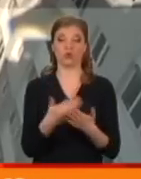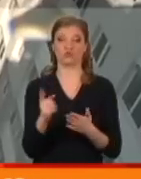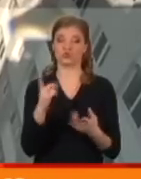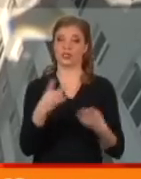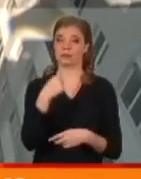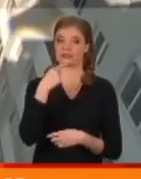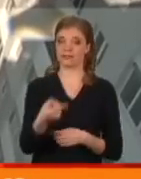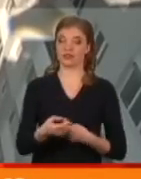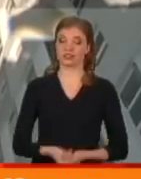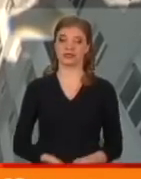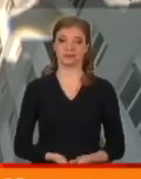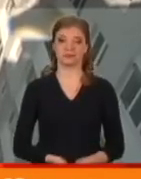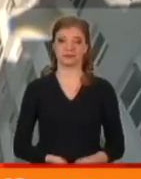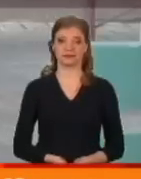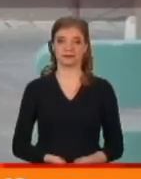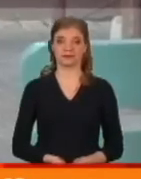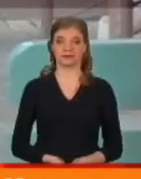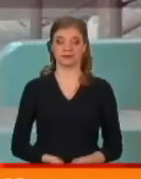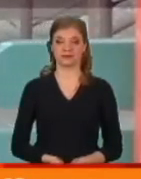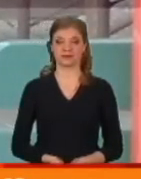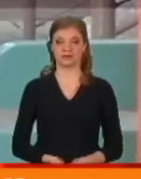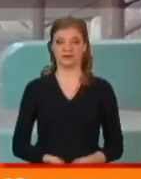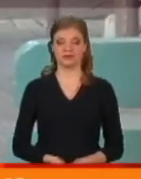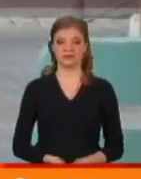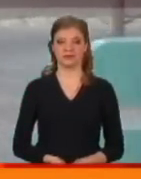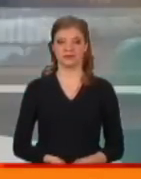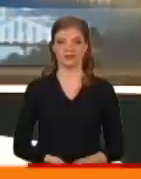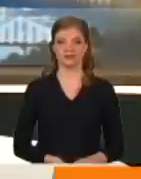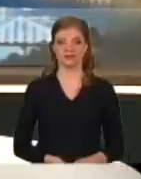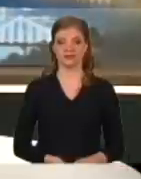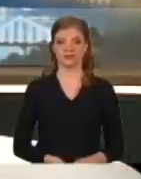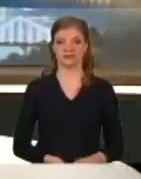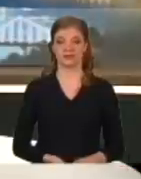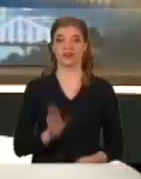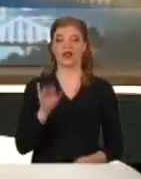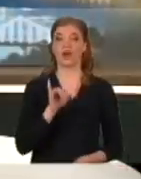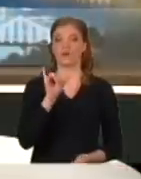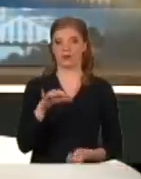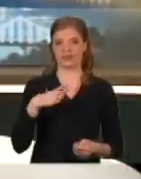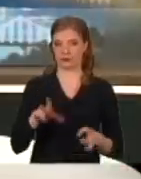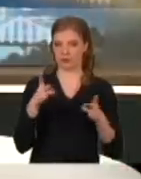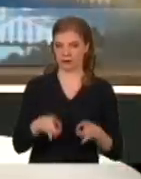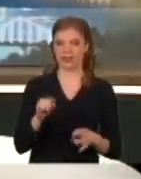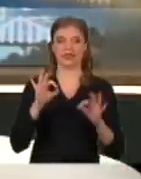зауважити. Сергій Яременко, Ярослав Тихомир. Програма «Вікна», СТБ. Нехай вас оминає